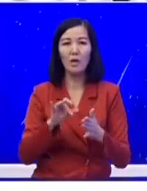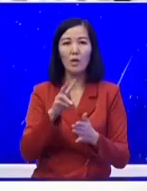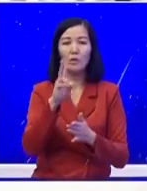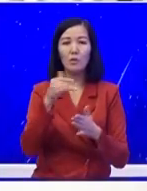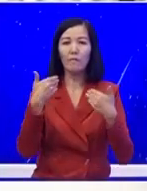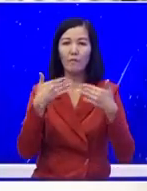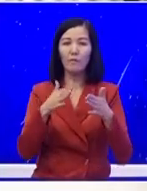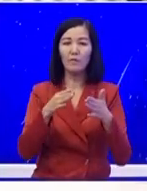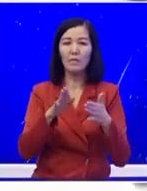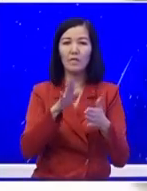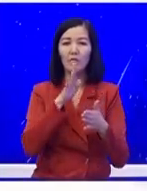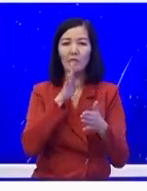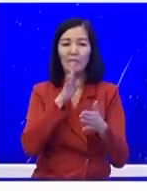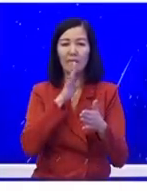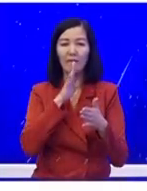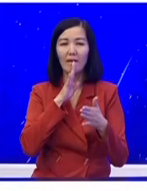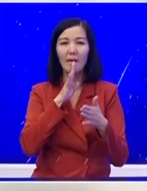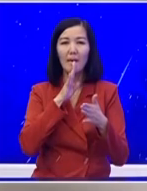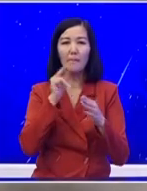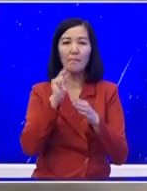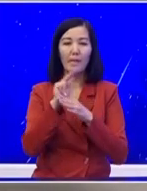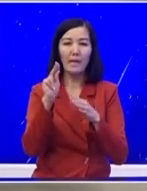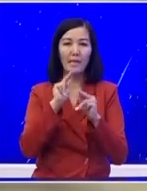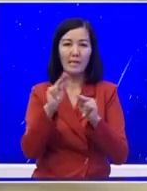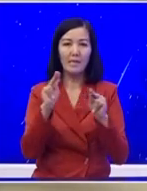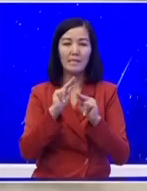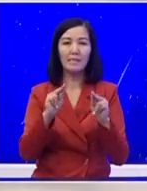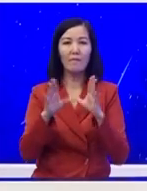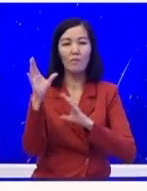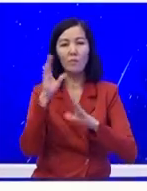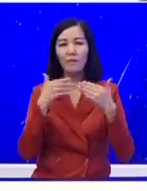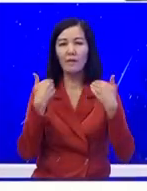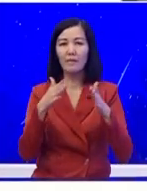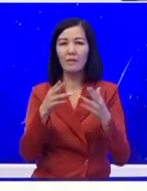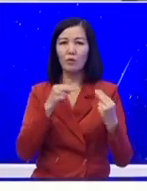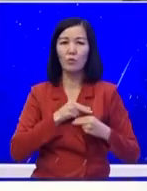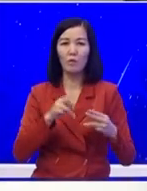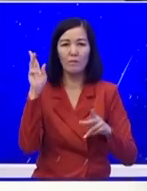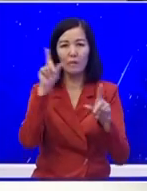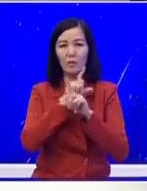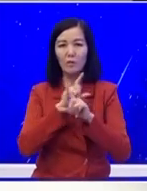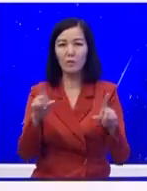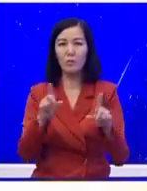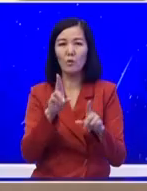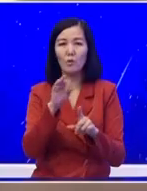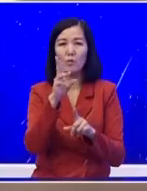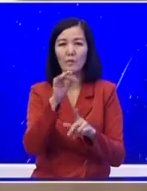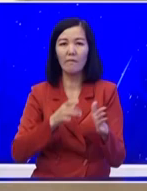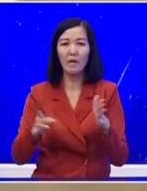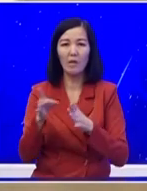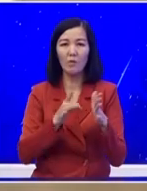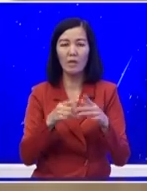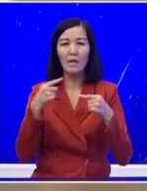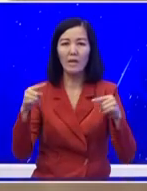выпускница Женского педагогического университета имени Абая. Трудовой путь начала в средней школе Курского района. Занимала различные